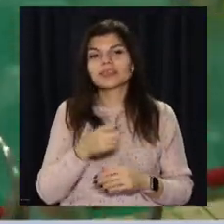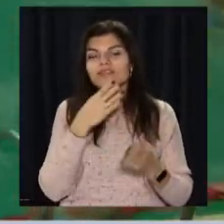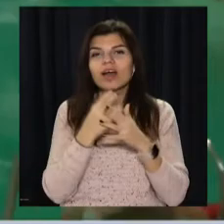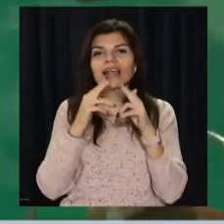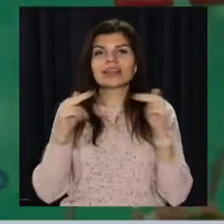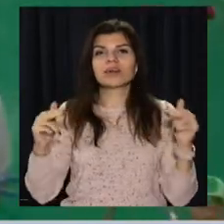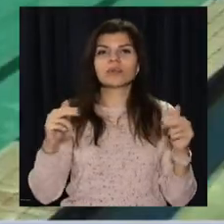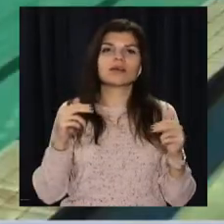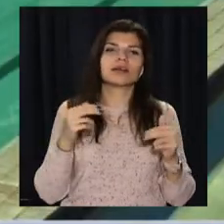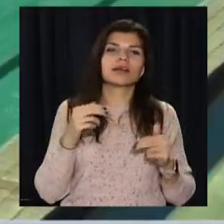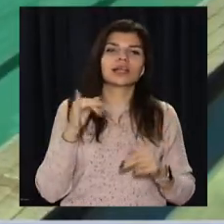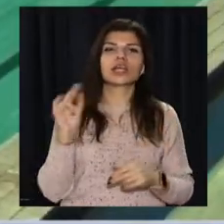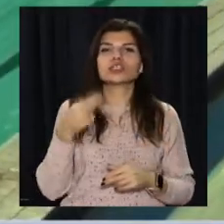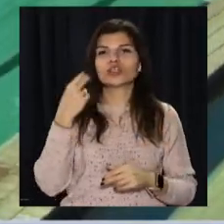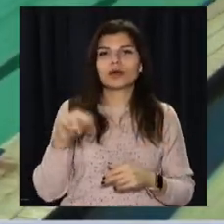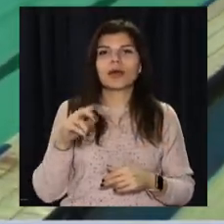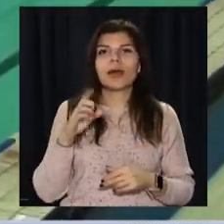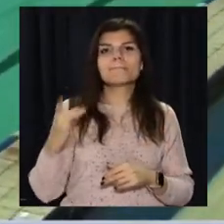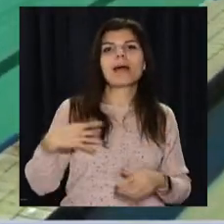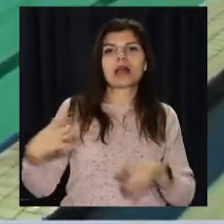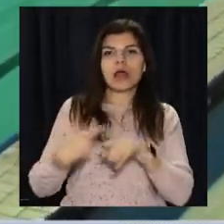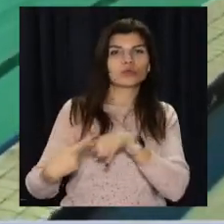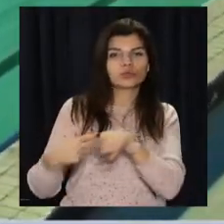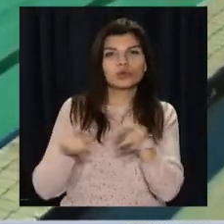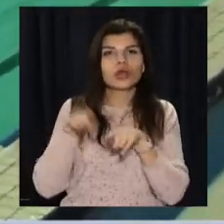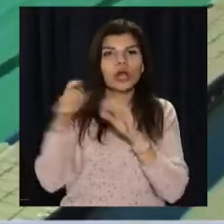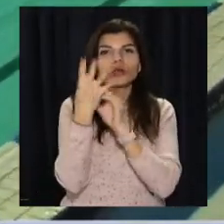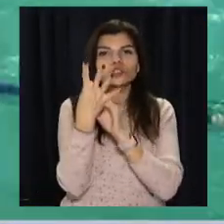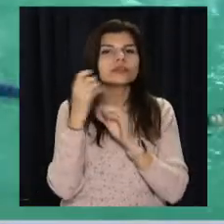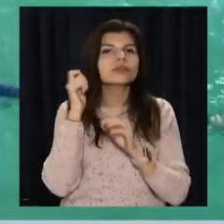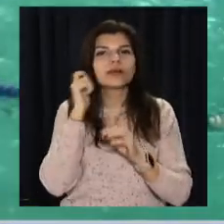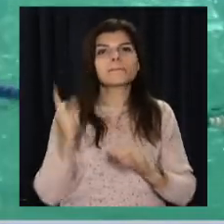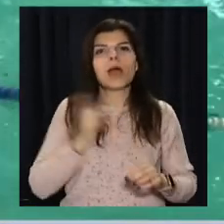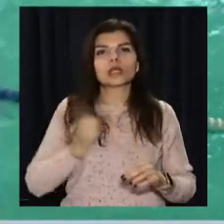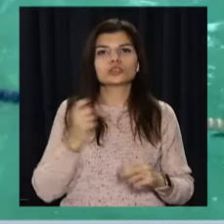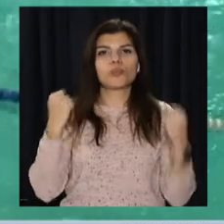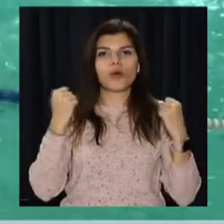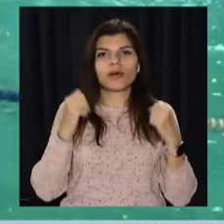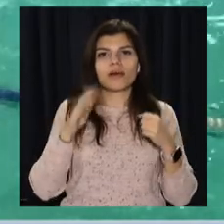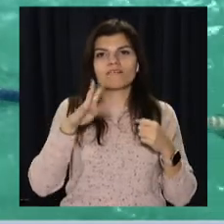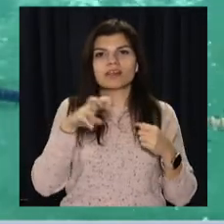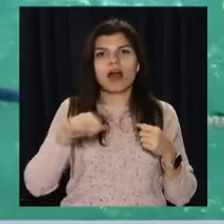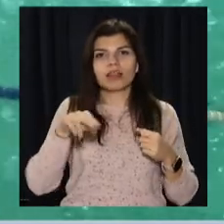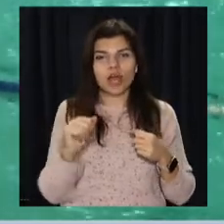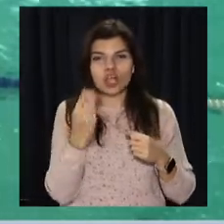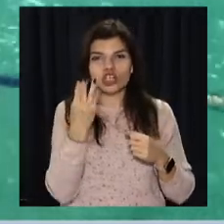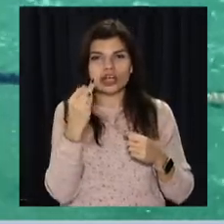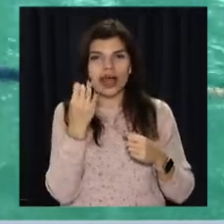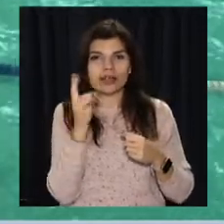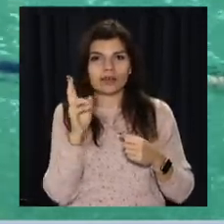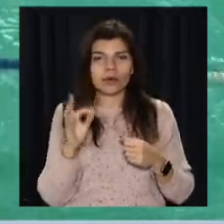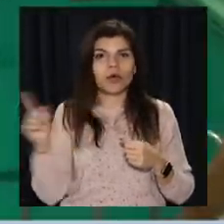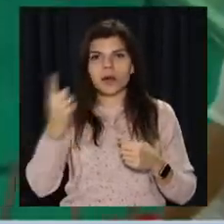плавці залишили і на чемпіонаті Білорусі. Там 14-річна майстерка спорту Влада Шаєнко першою фінішувала